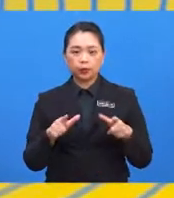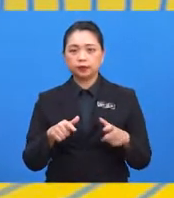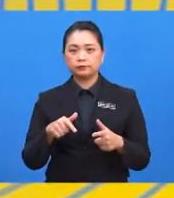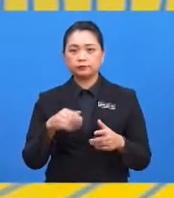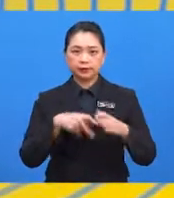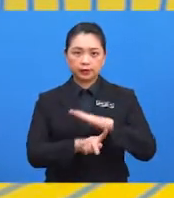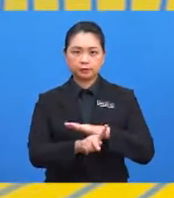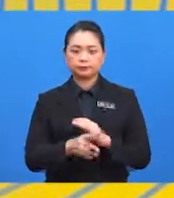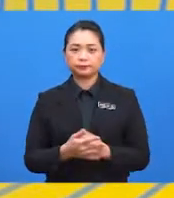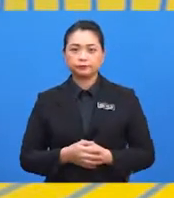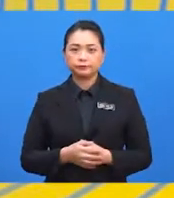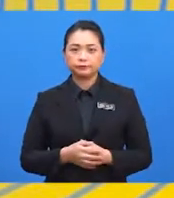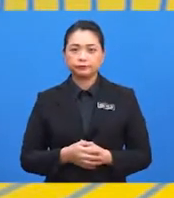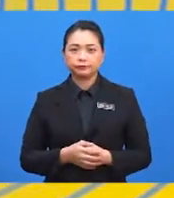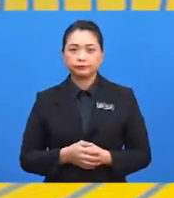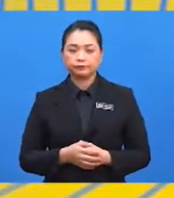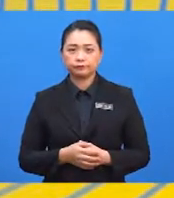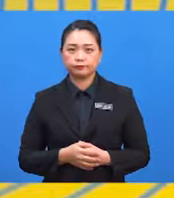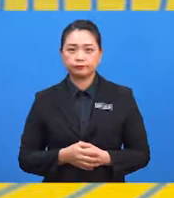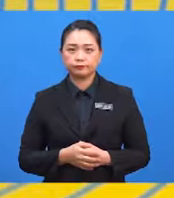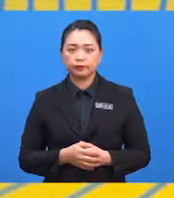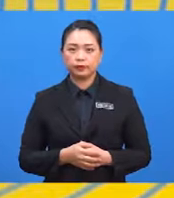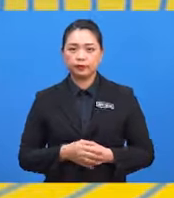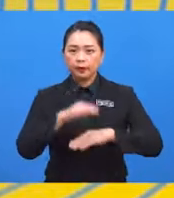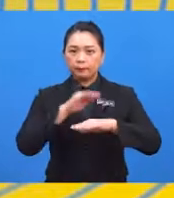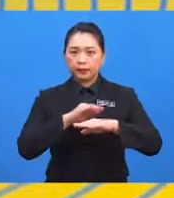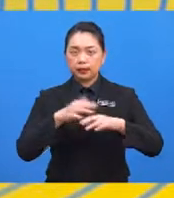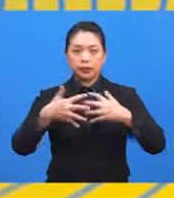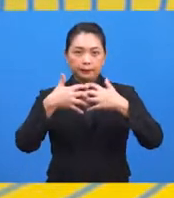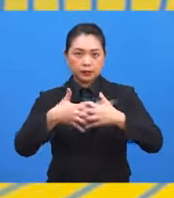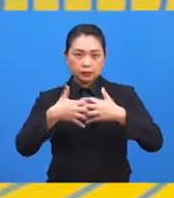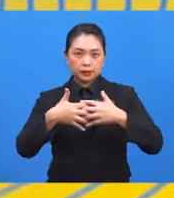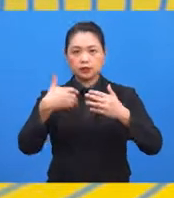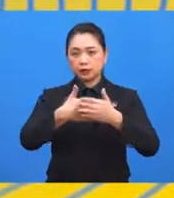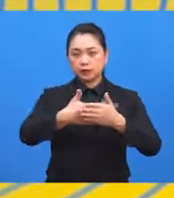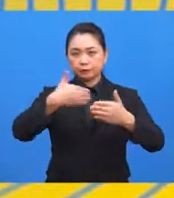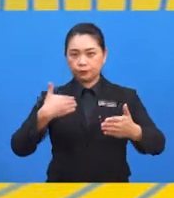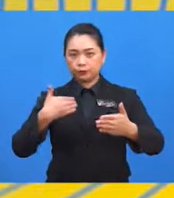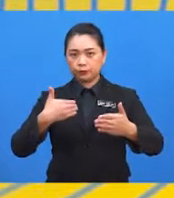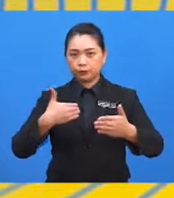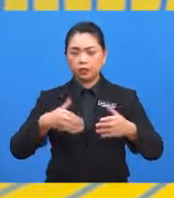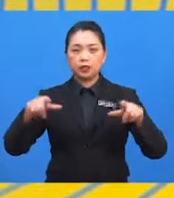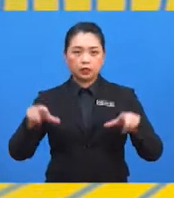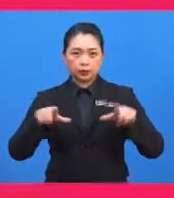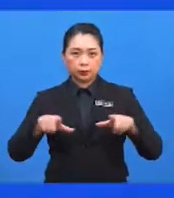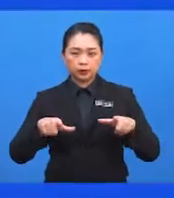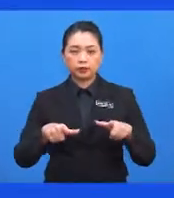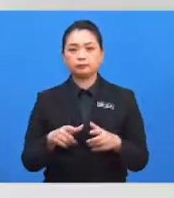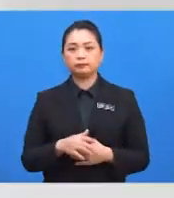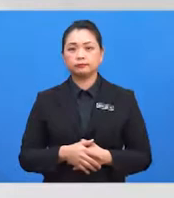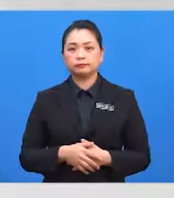Tetapan ini akan dilakukan pada mesin sebelum mereka melakukan sesuatu percetakan.